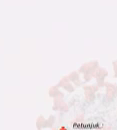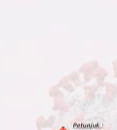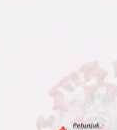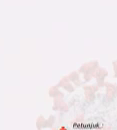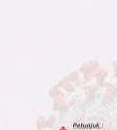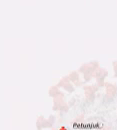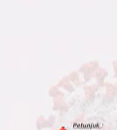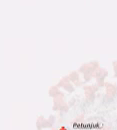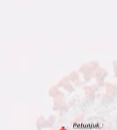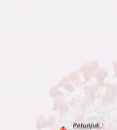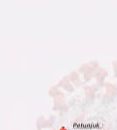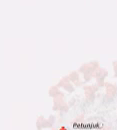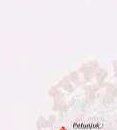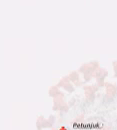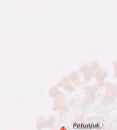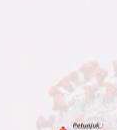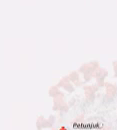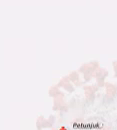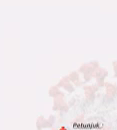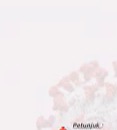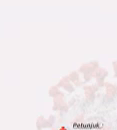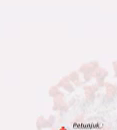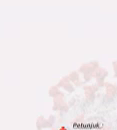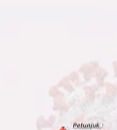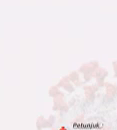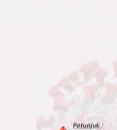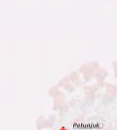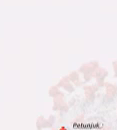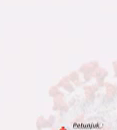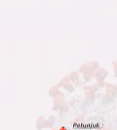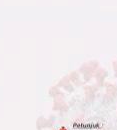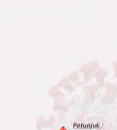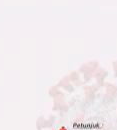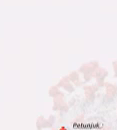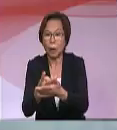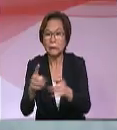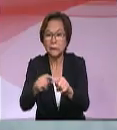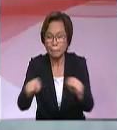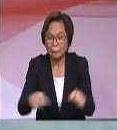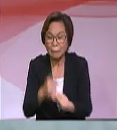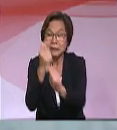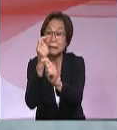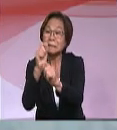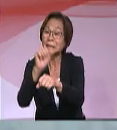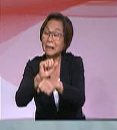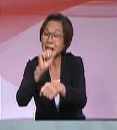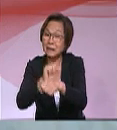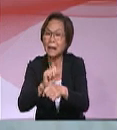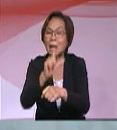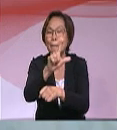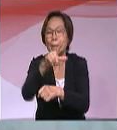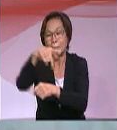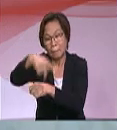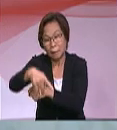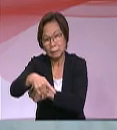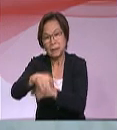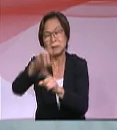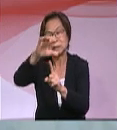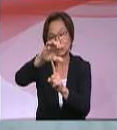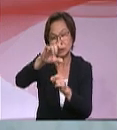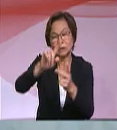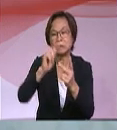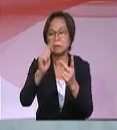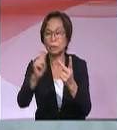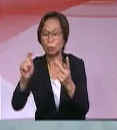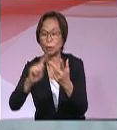ini. Kluster yang kedua ialah kluster Menara Wang. Kluster tempat kerja ini melibatkan daerah Lembah Pantai, Ceras,